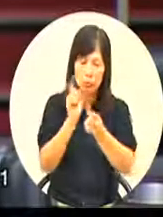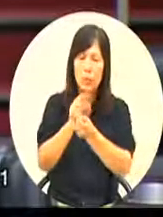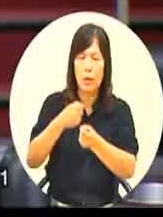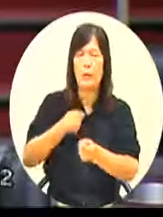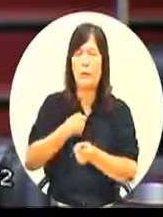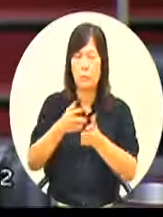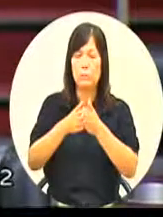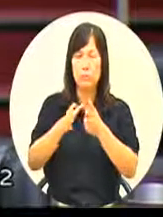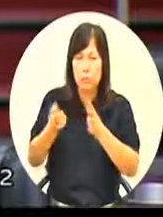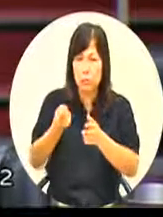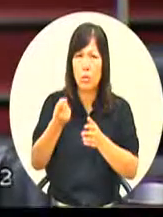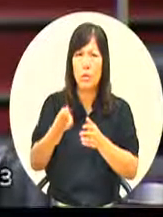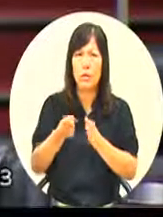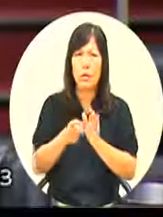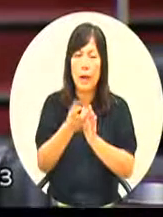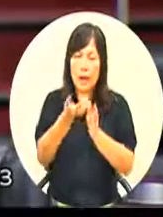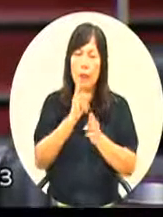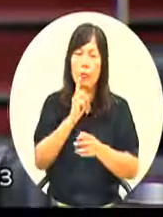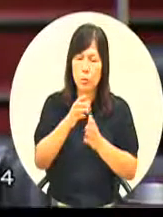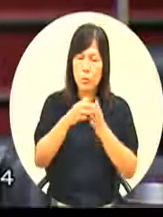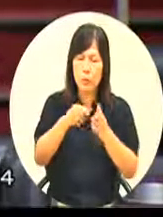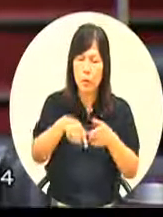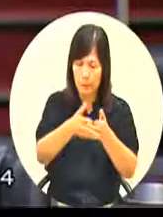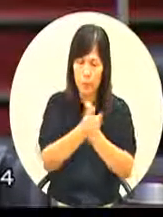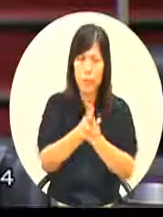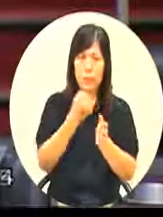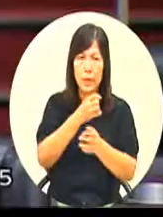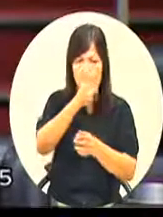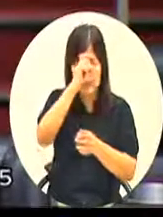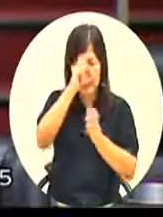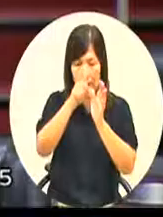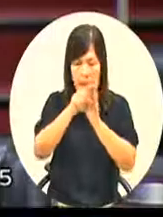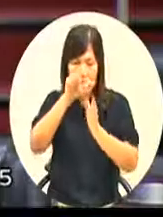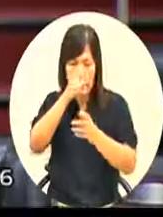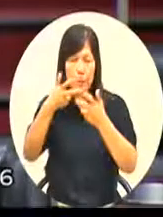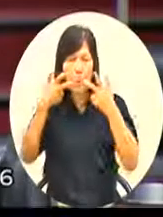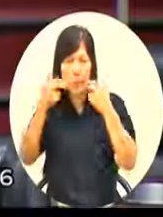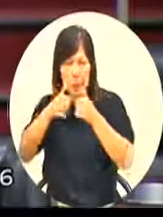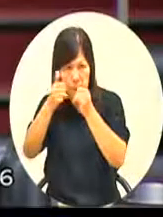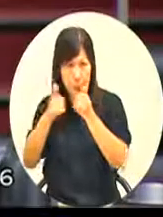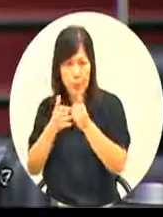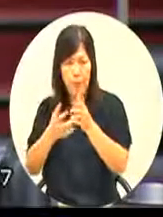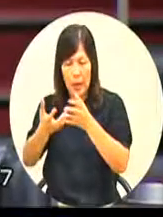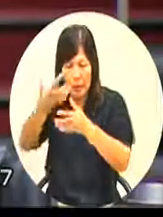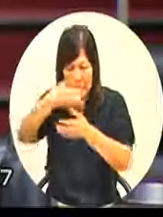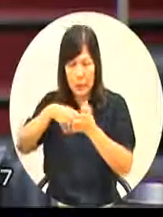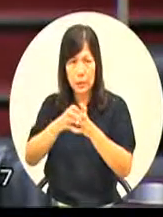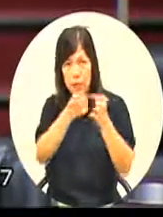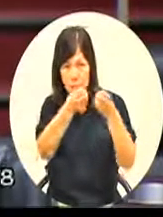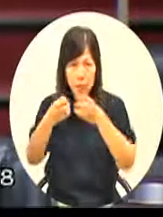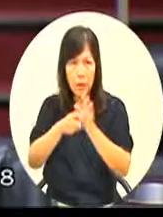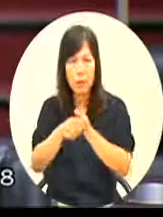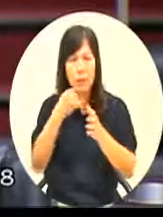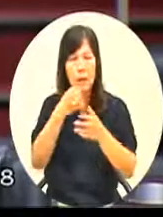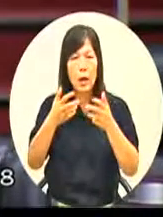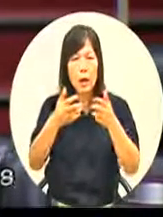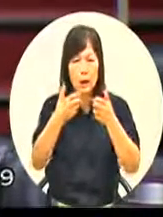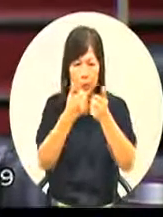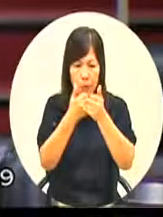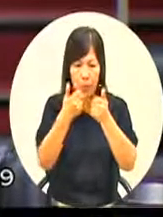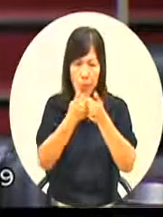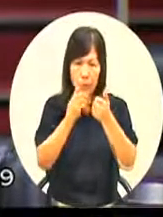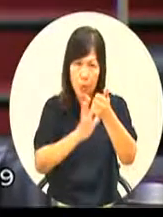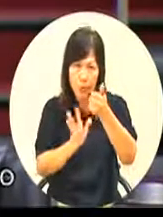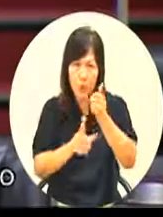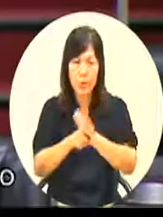刚我讲的那个部分就麻烦一下，就特别把原名的部分也纳入进来讨论，让委员会也能够让我们听到